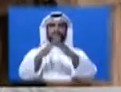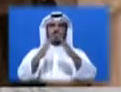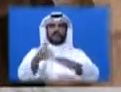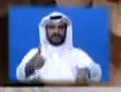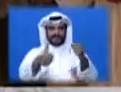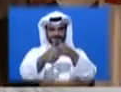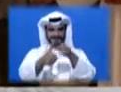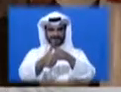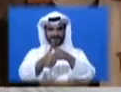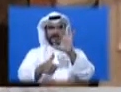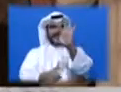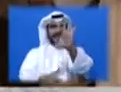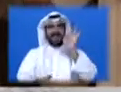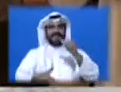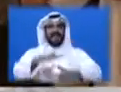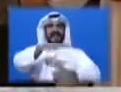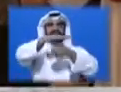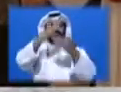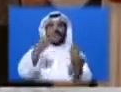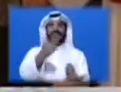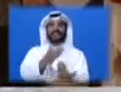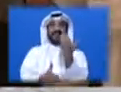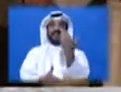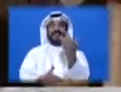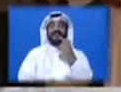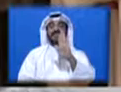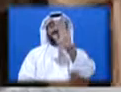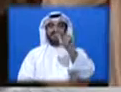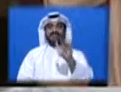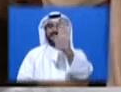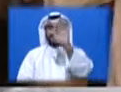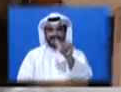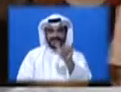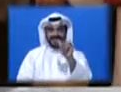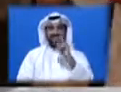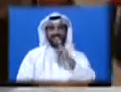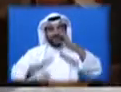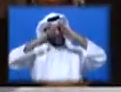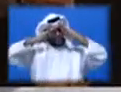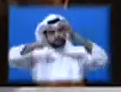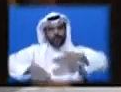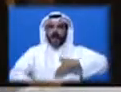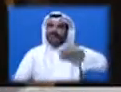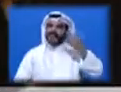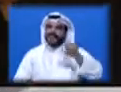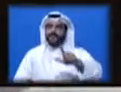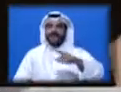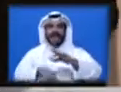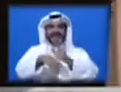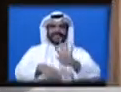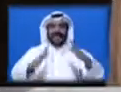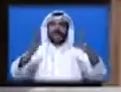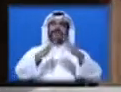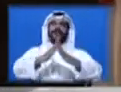على اختيارهم الرئيس الجديد الرئيس عبد الفتاح السيسي، وأتمنى للشعب المصري ولمصر